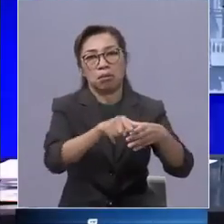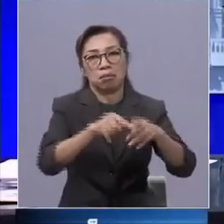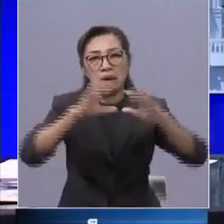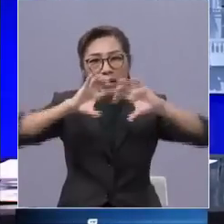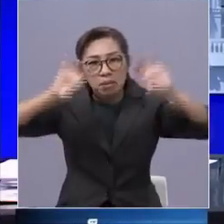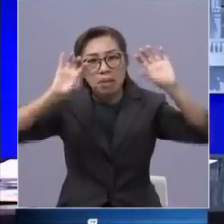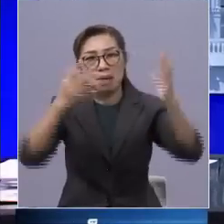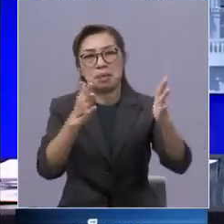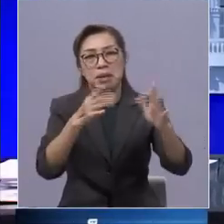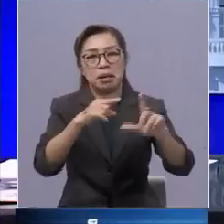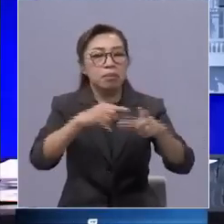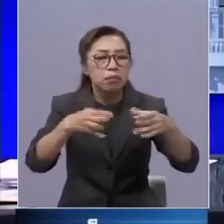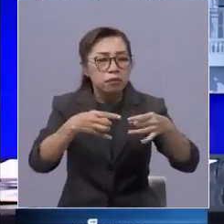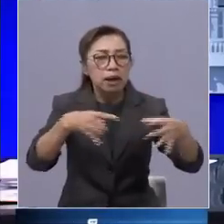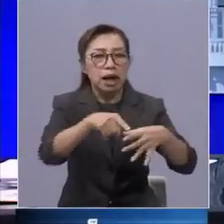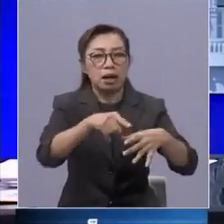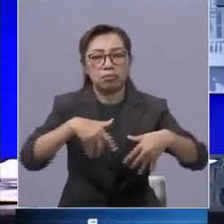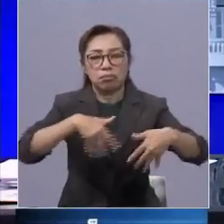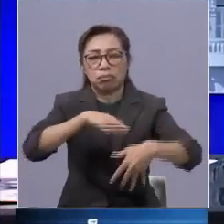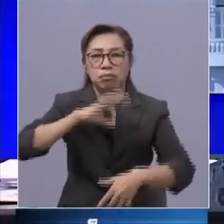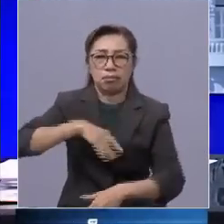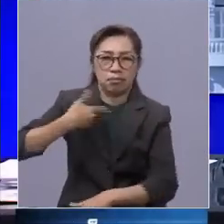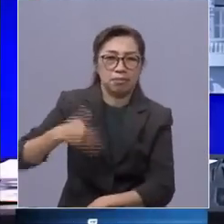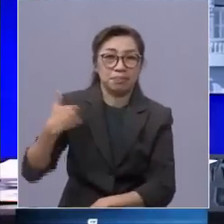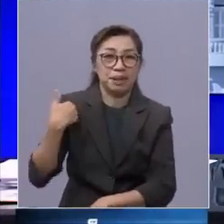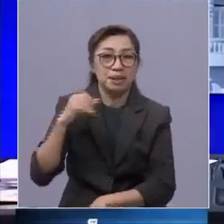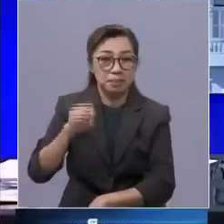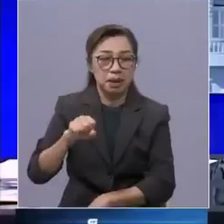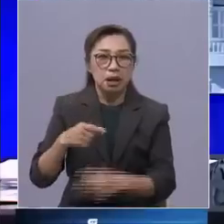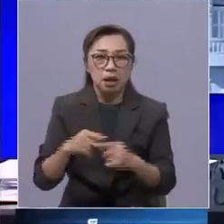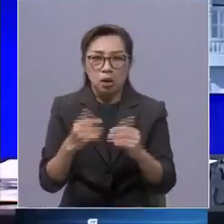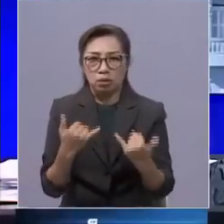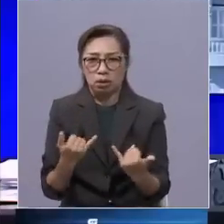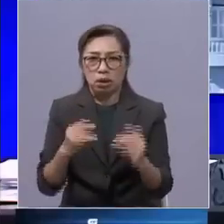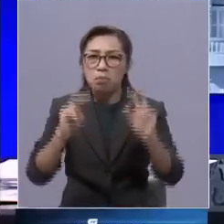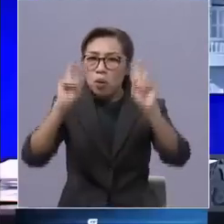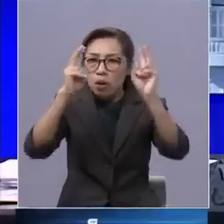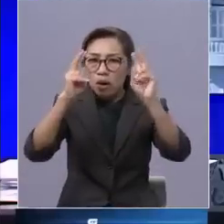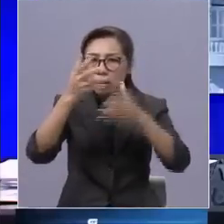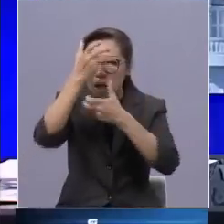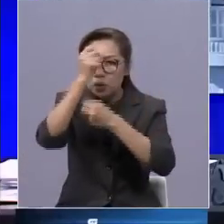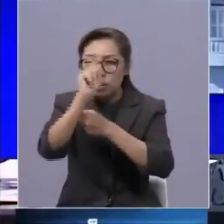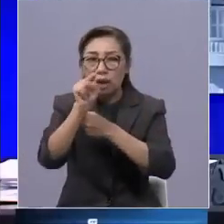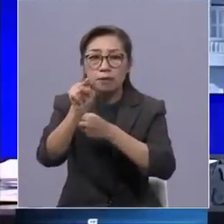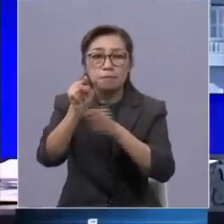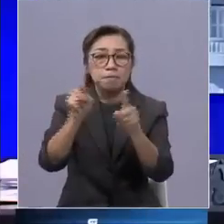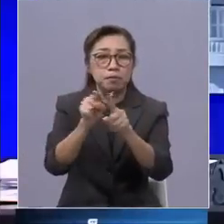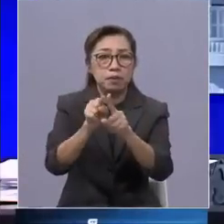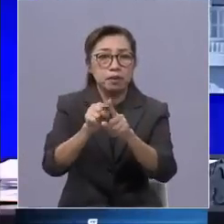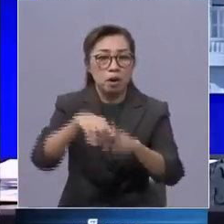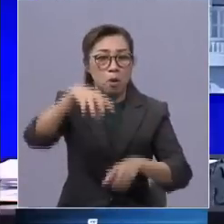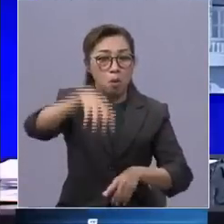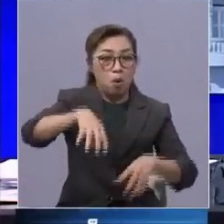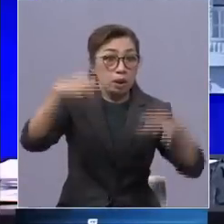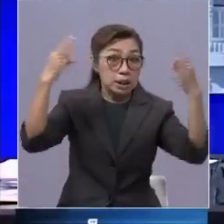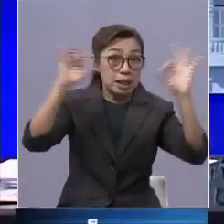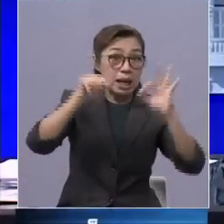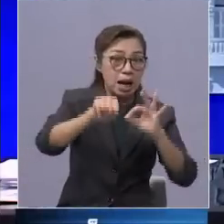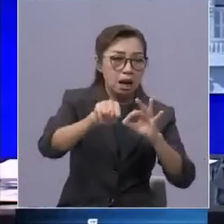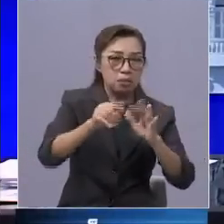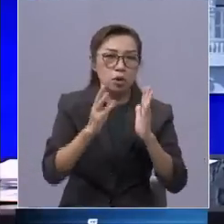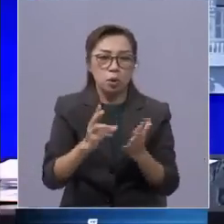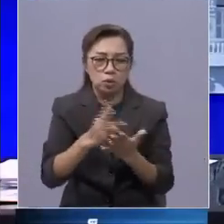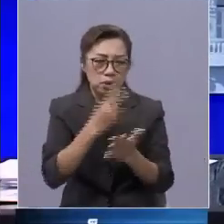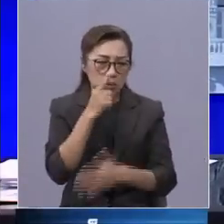ตั้งรัฐบาลแล้วประเด็นก็คือในยุคนี้เองเนี่ยมันก็มีประเด็นที่น่าสนใจก็คือเรื่องของความเชื่อมั่นในองค์กรอิสระที่นักวิชาการบางท่าน